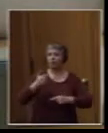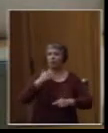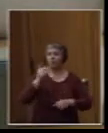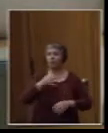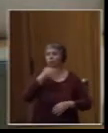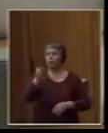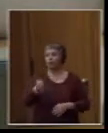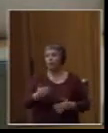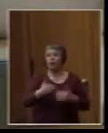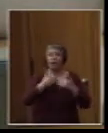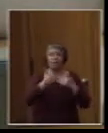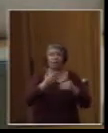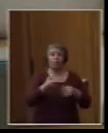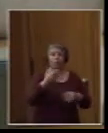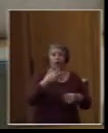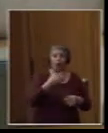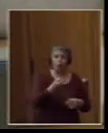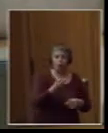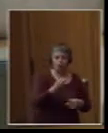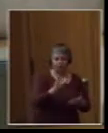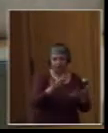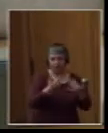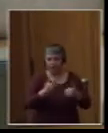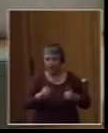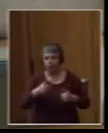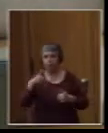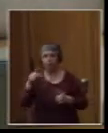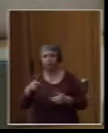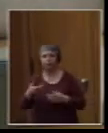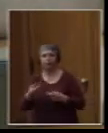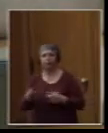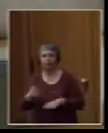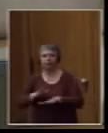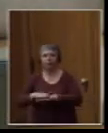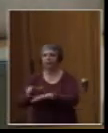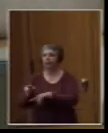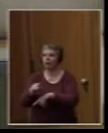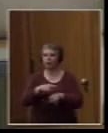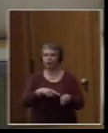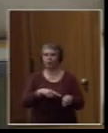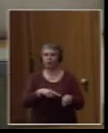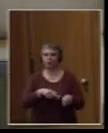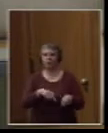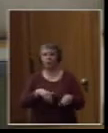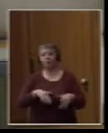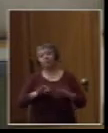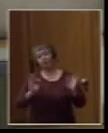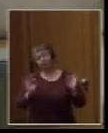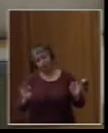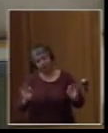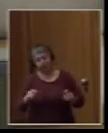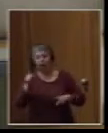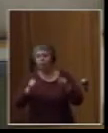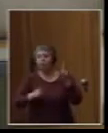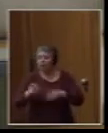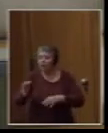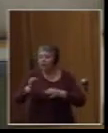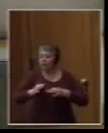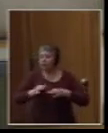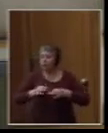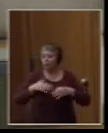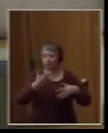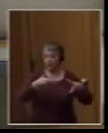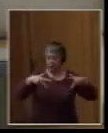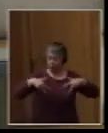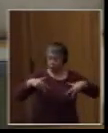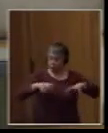πολιτικών. Από την άλλη πλευρά, όμως, να πούμε το χαρακτηριστικό, δεν μπορούμε να τα περιμένουμε όλα από το κράτος. Μπορεί ο καθένας από εμάς να